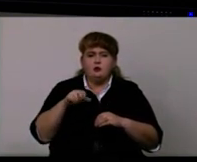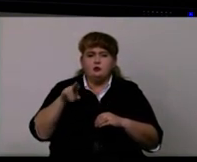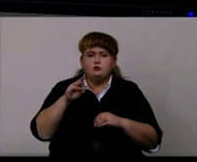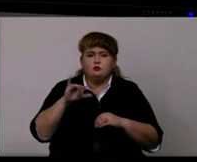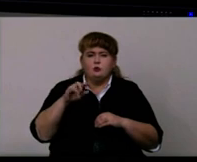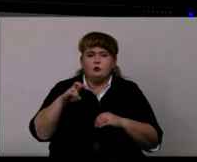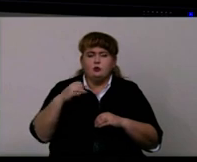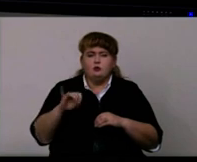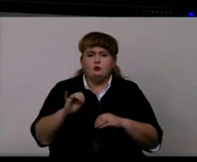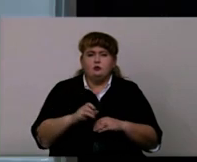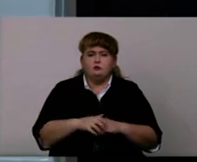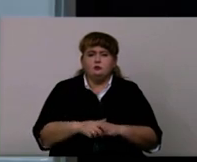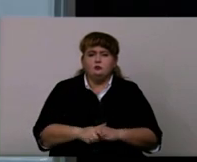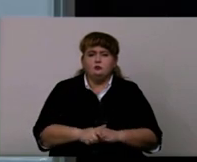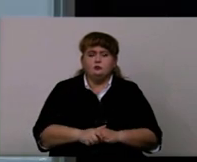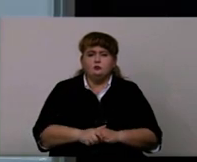мегаджоуль.